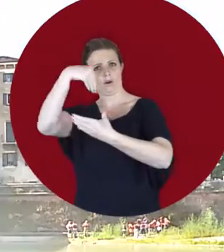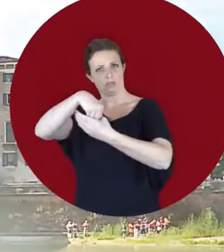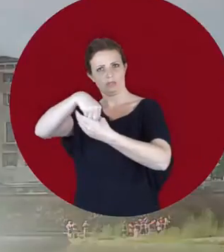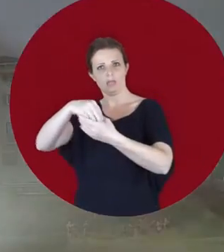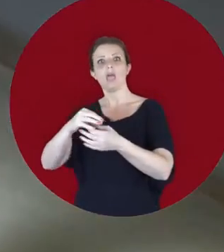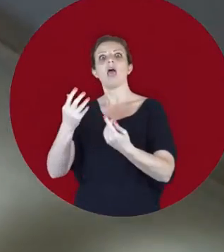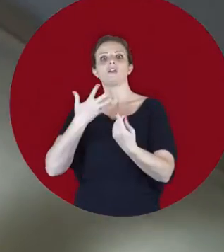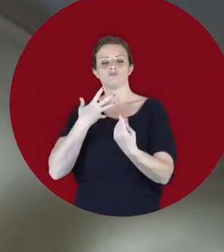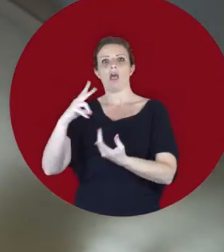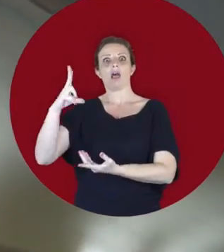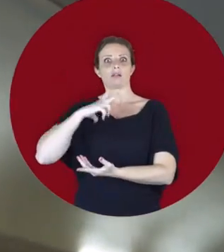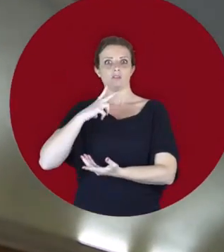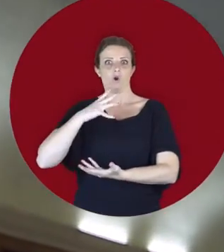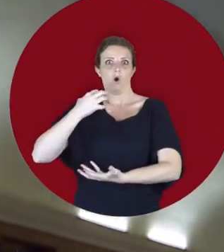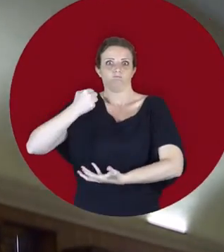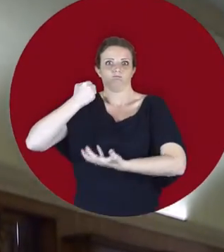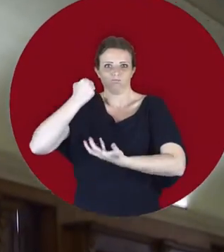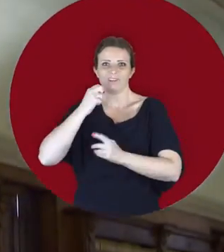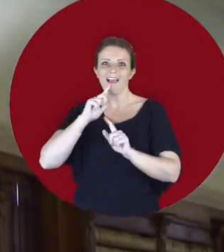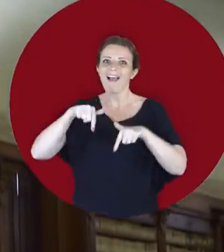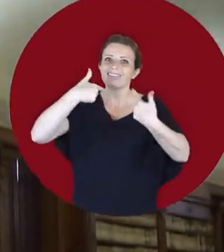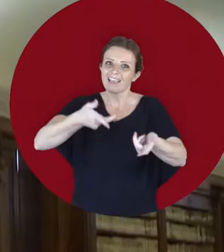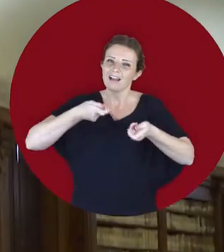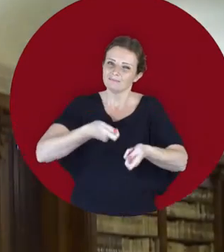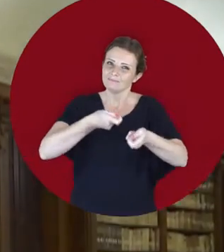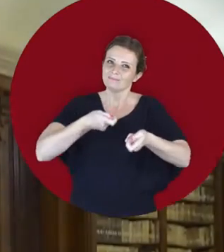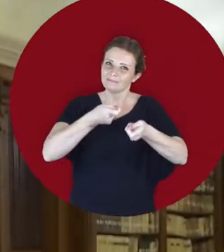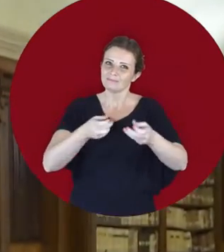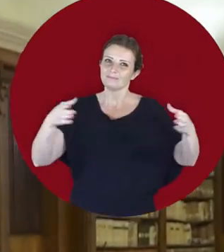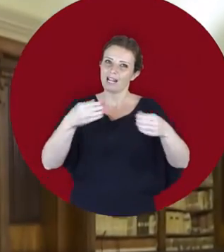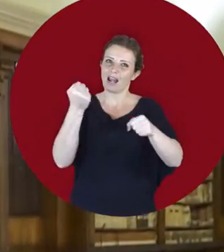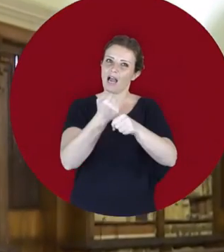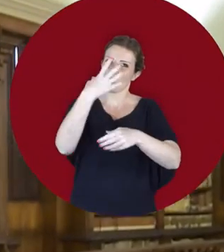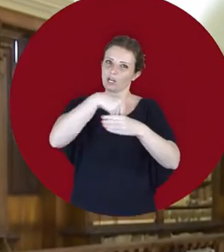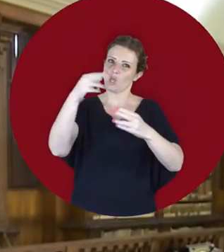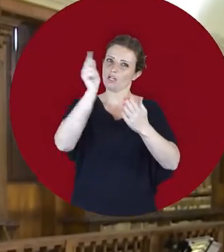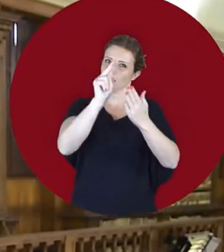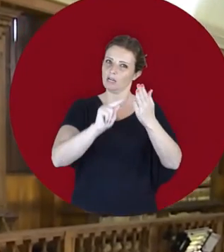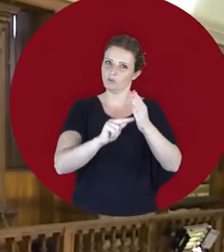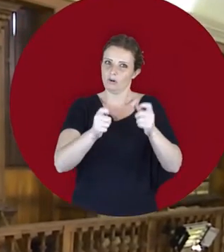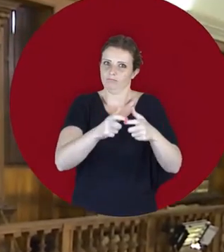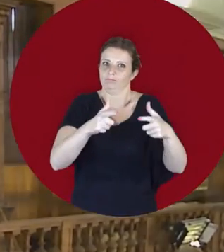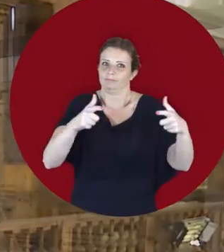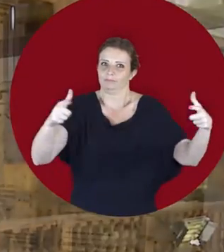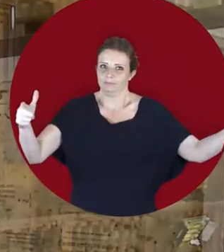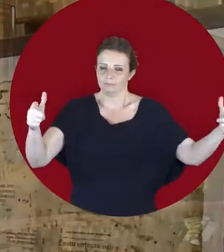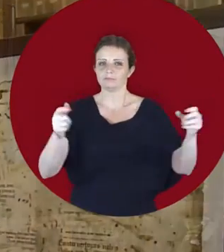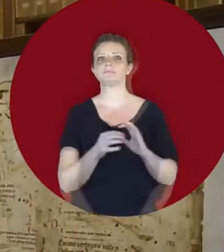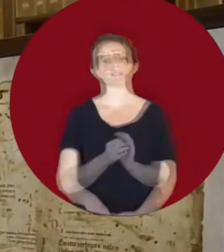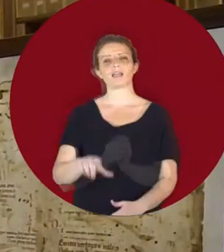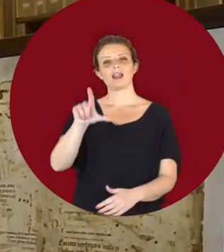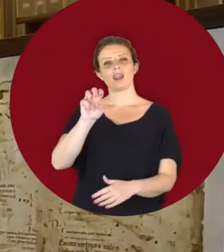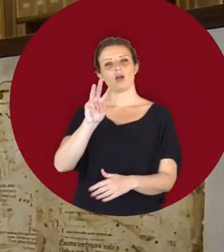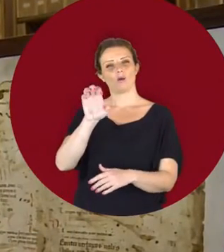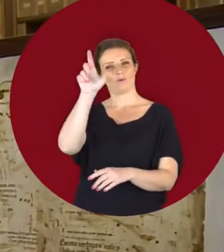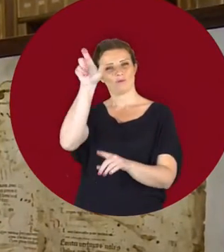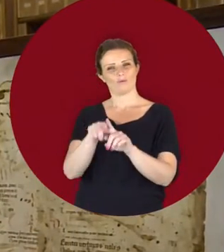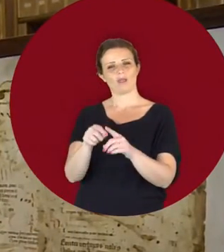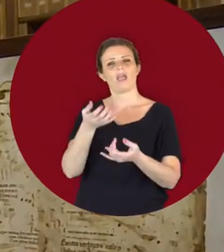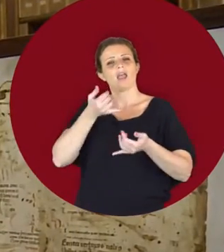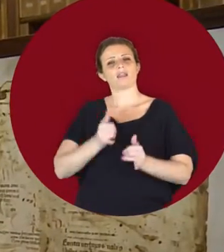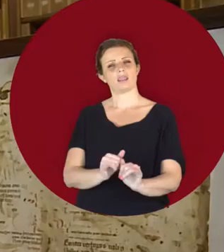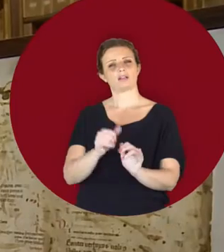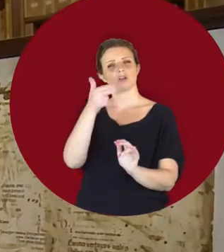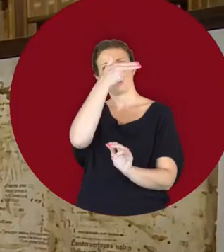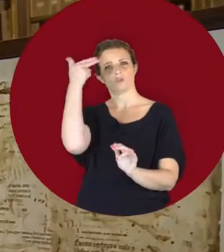sua corte, poteva impegnare forze notevoli nell'incrementare l'attività del proprio scriptorium. Il Low, nato in Lituania